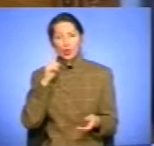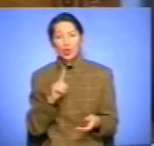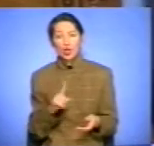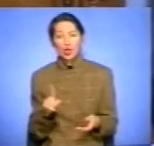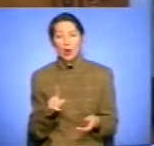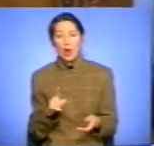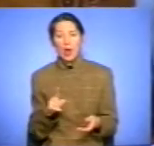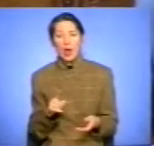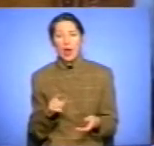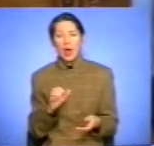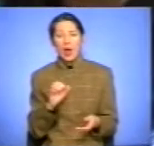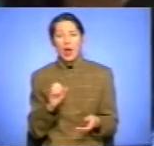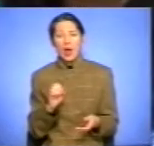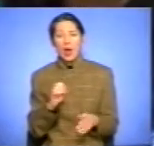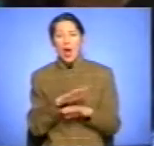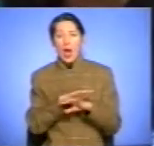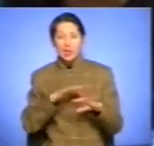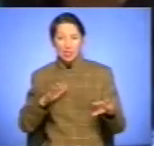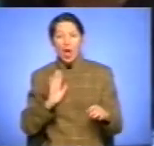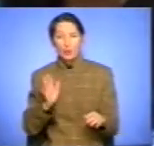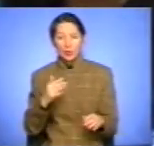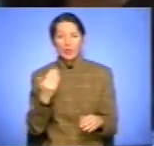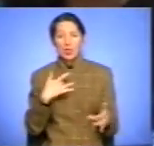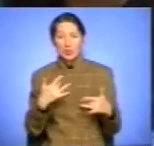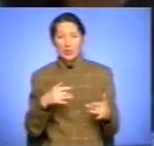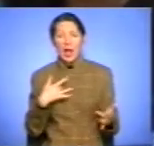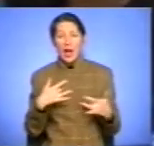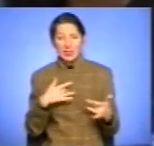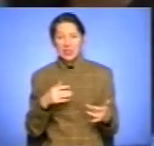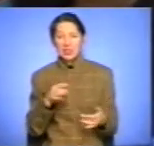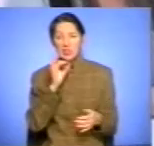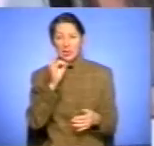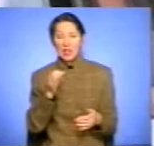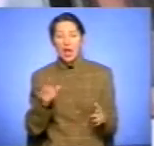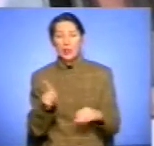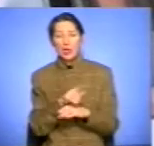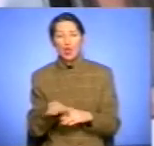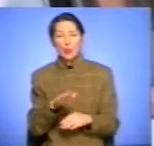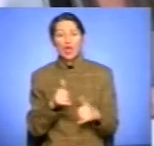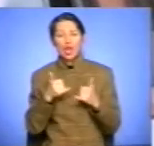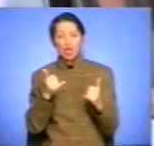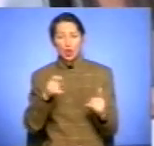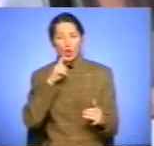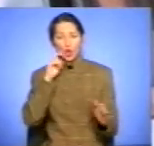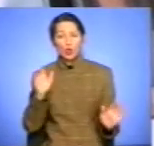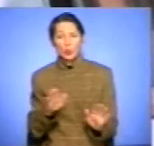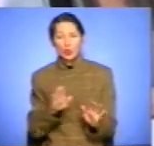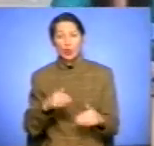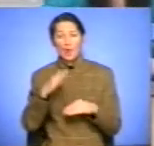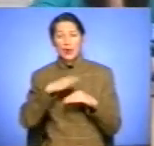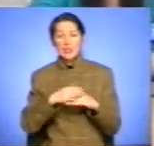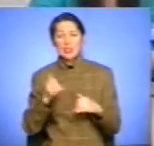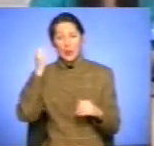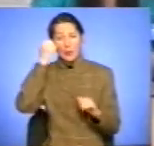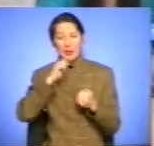аншлаг буде на ваші концерти тести зазначили що Тернопільщина шанує українську пісню аби ввечері запам'ятався вони